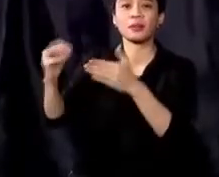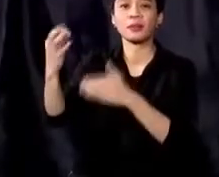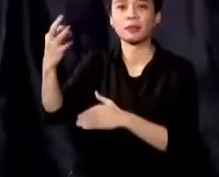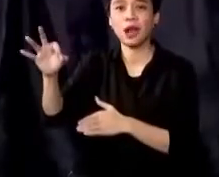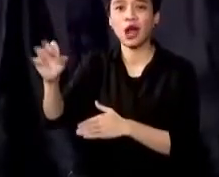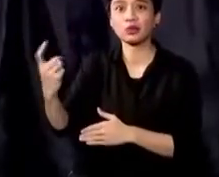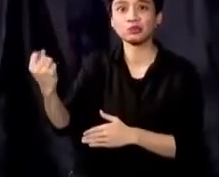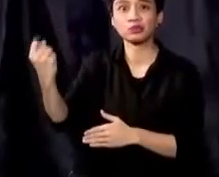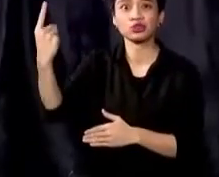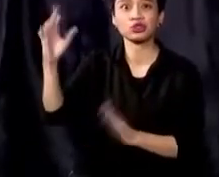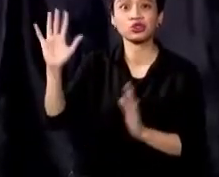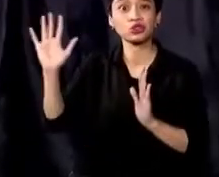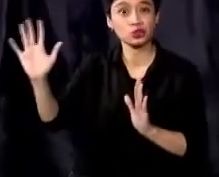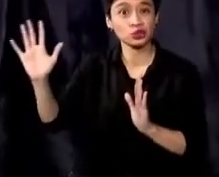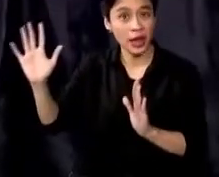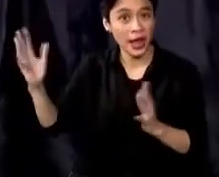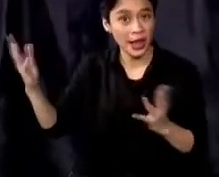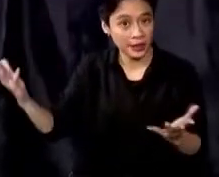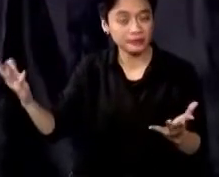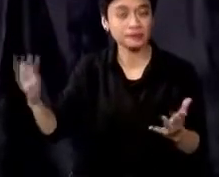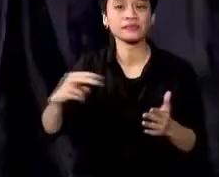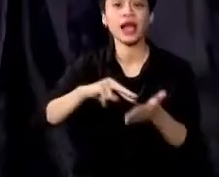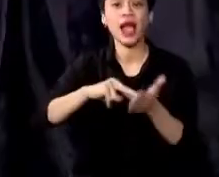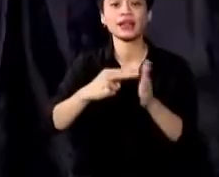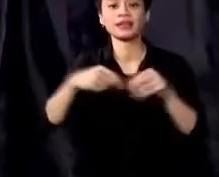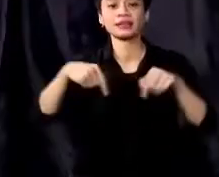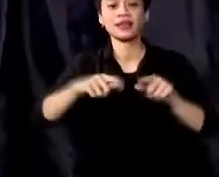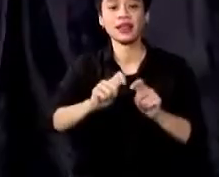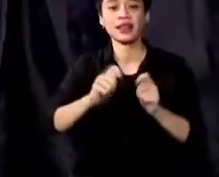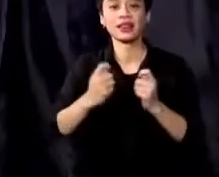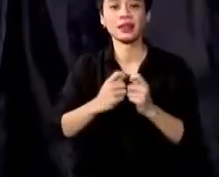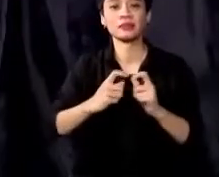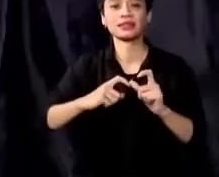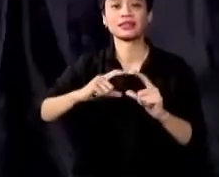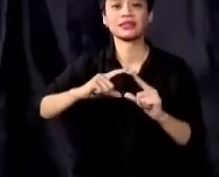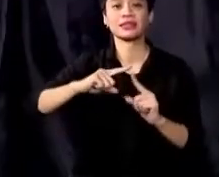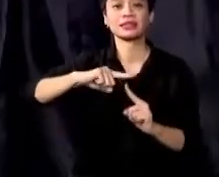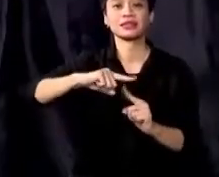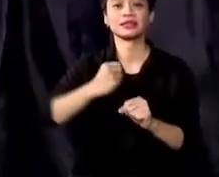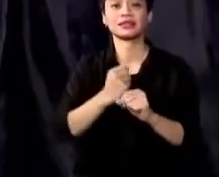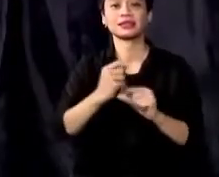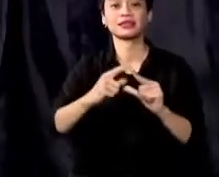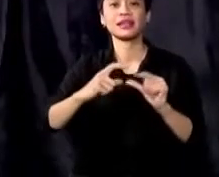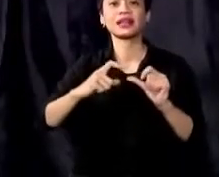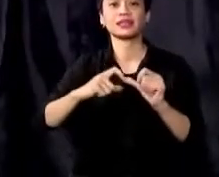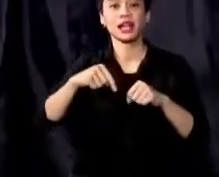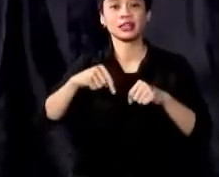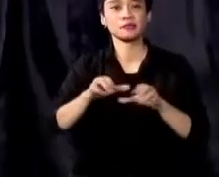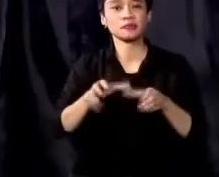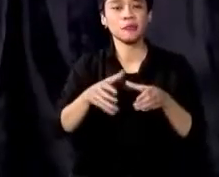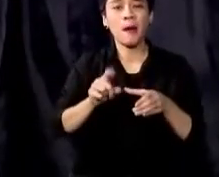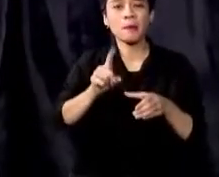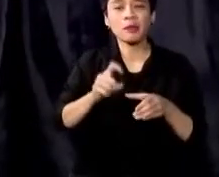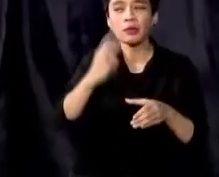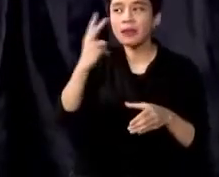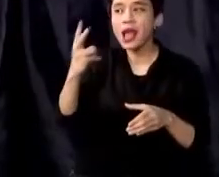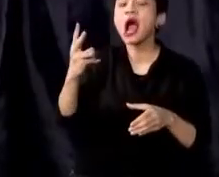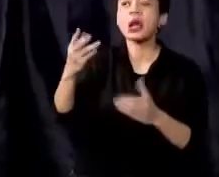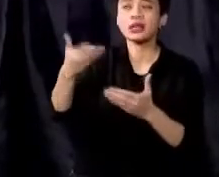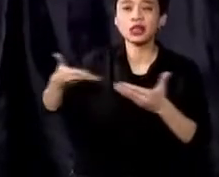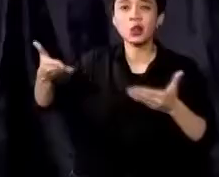harusnya terus menjadikan e Satgas covid juga harus terus responsif terhadap apa yang terjadi mengenai